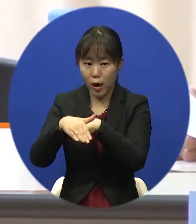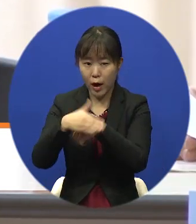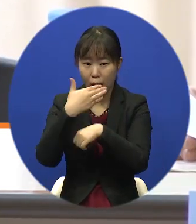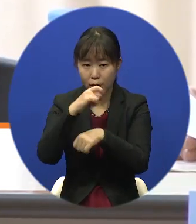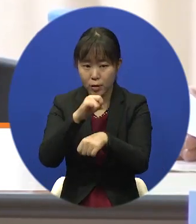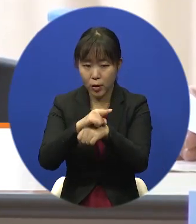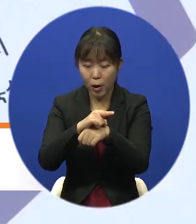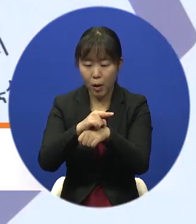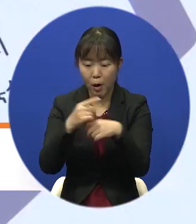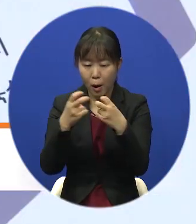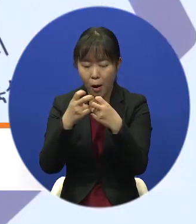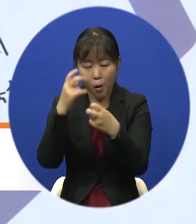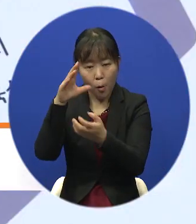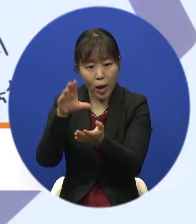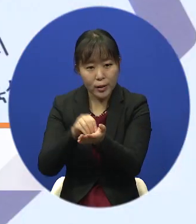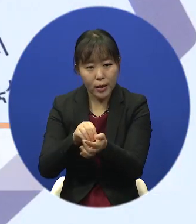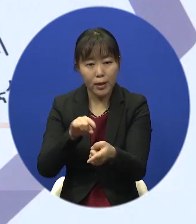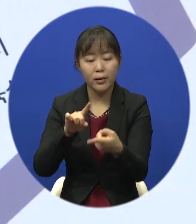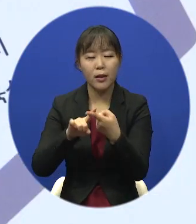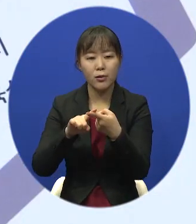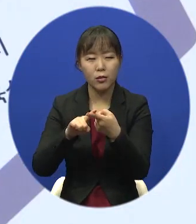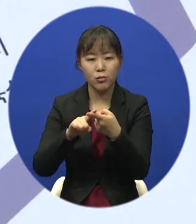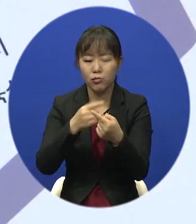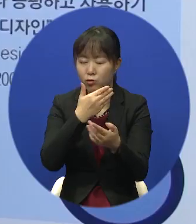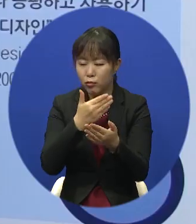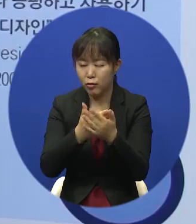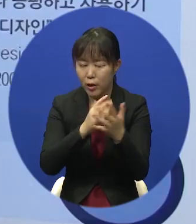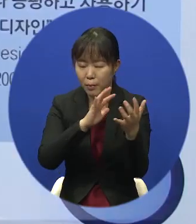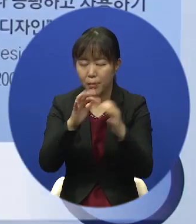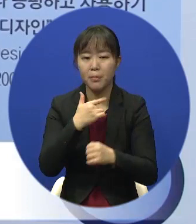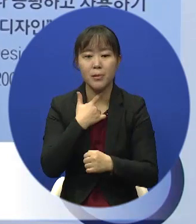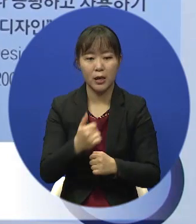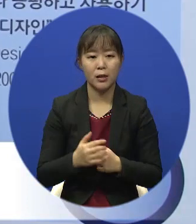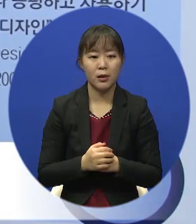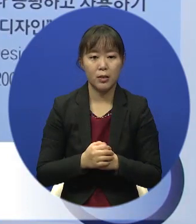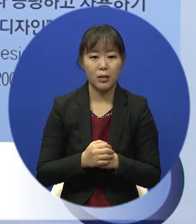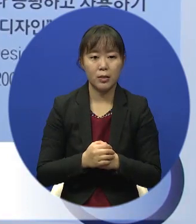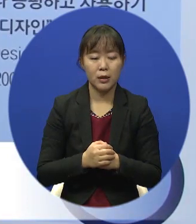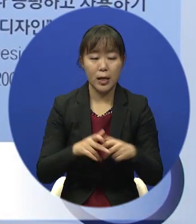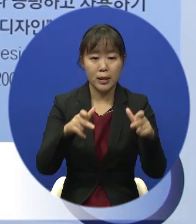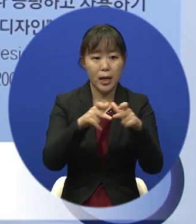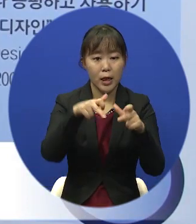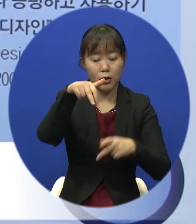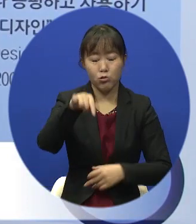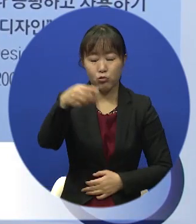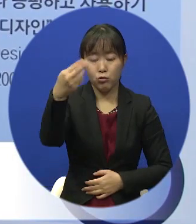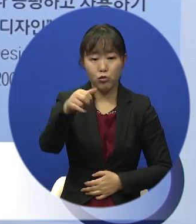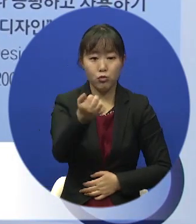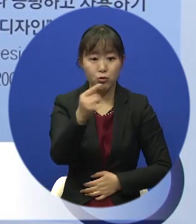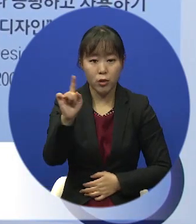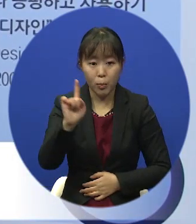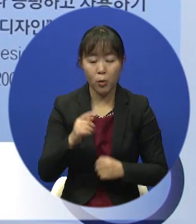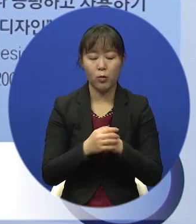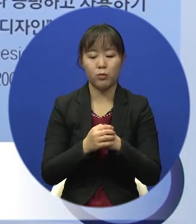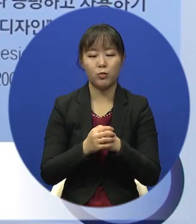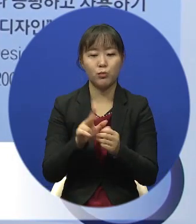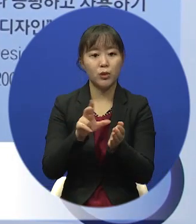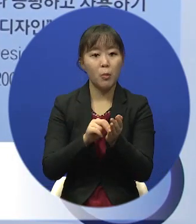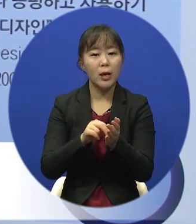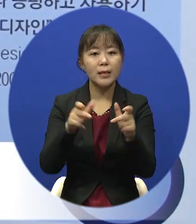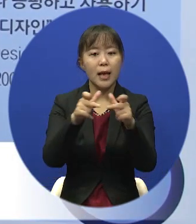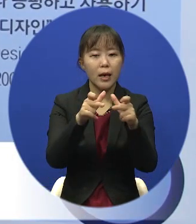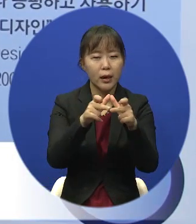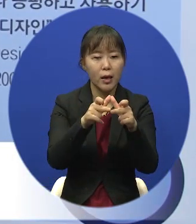전략 과제에 대한 논의가 중점적으로 이뤄졌습니다. 장애 주류화의 문제의식은 이처럼 장애 문제를